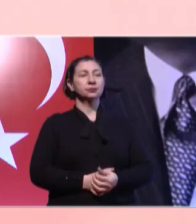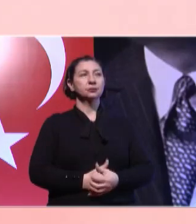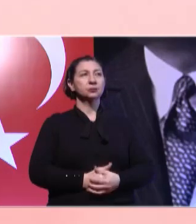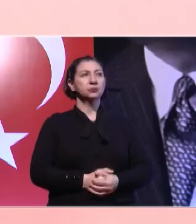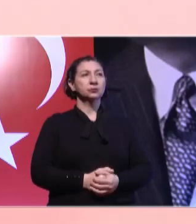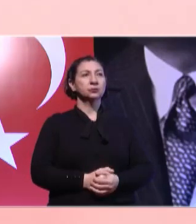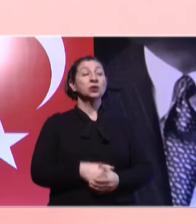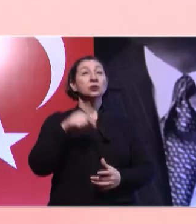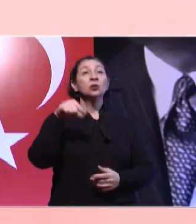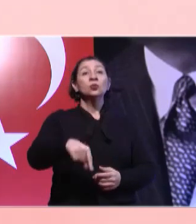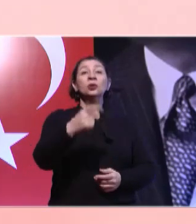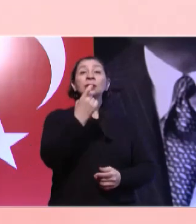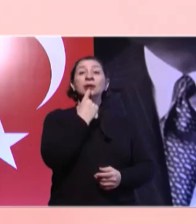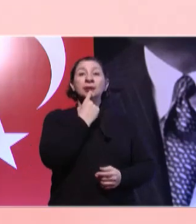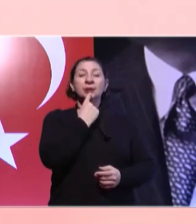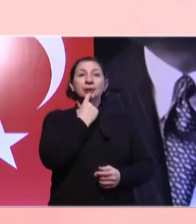bu yıl